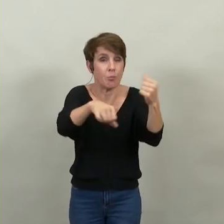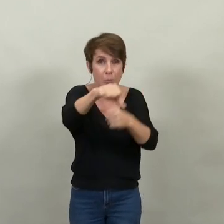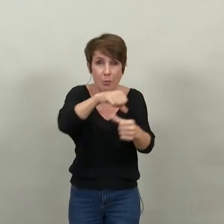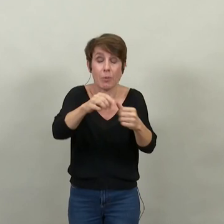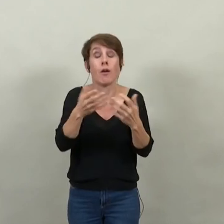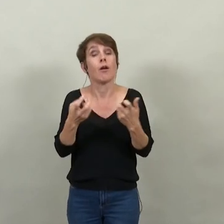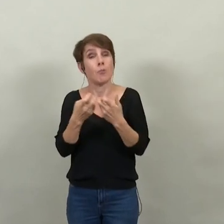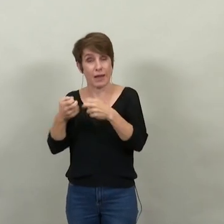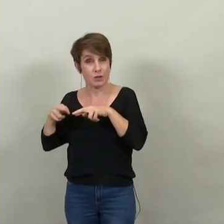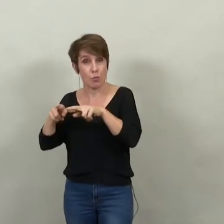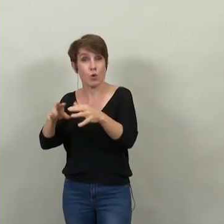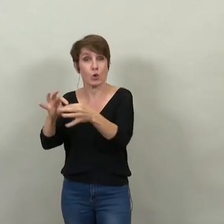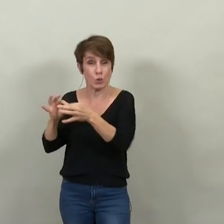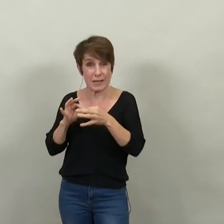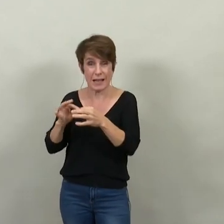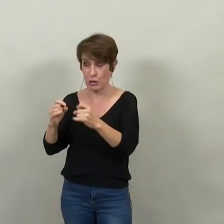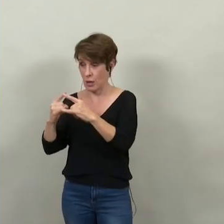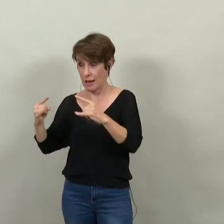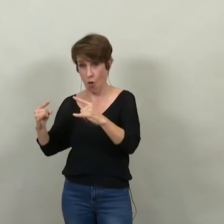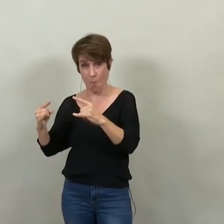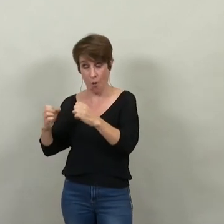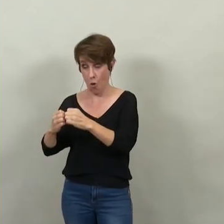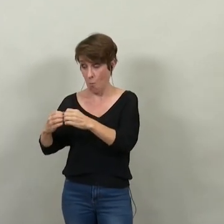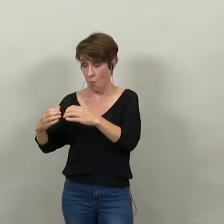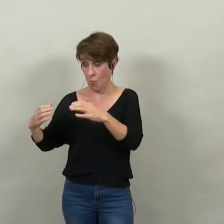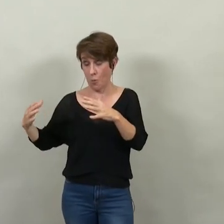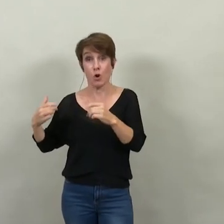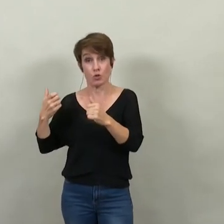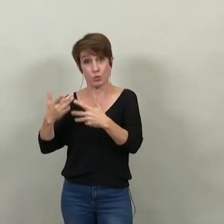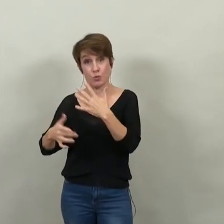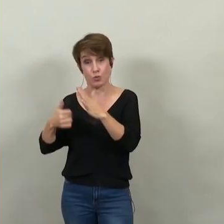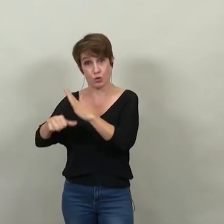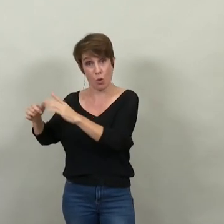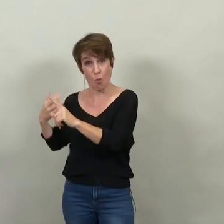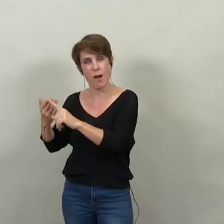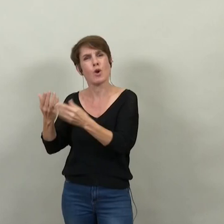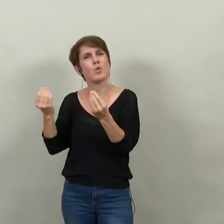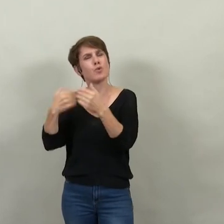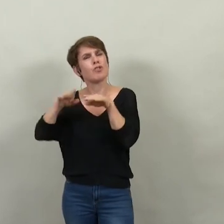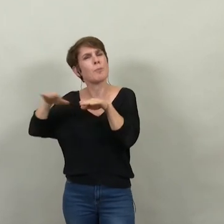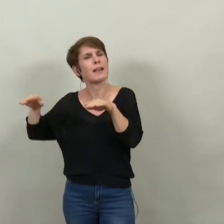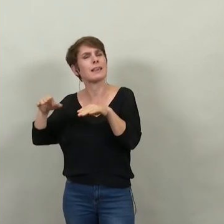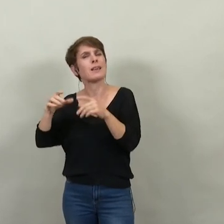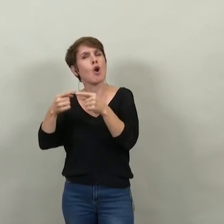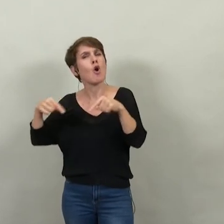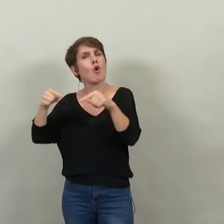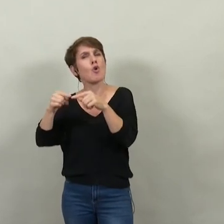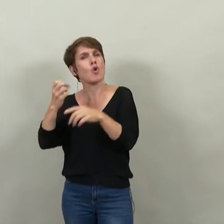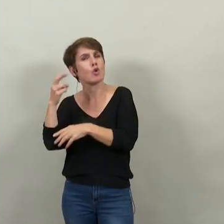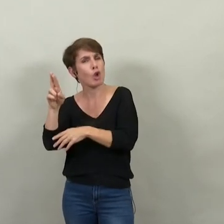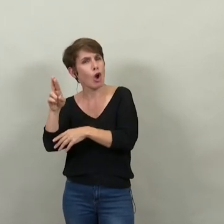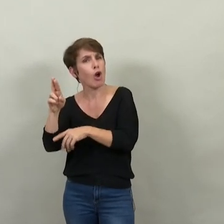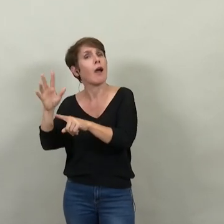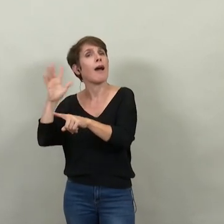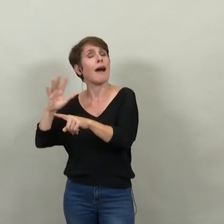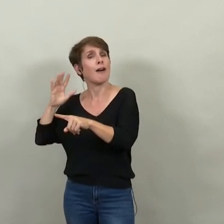des Alliés un campement grossi de depuis plusieurs mois on l'a évoqué sur le parking du claudor après la résorption dans le secteur du campement